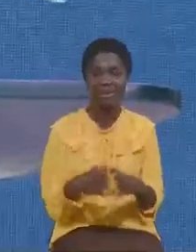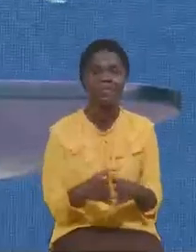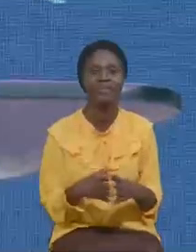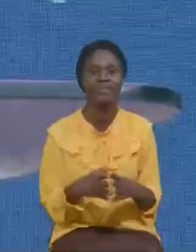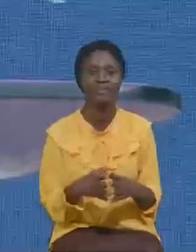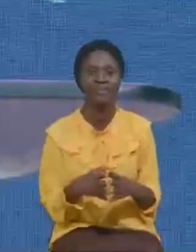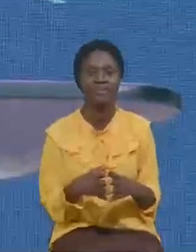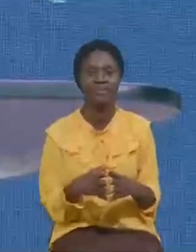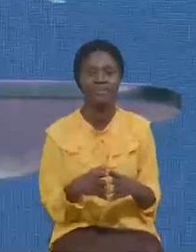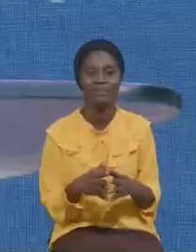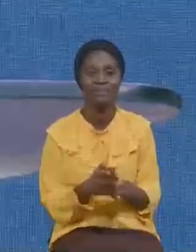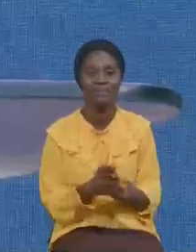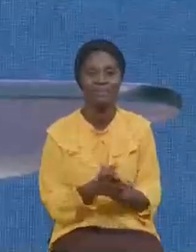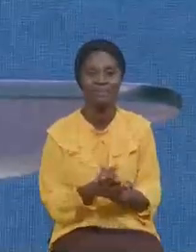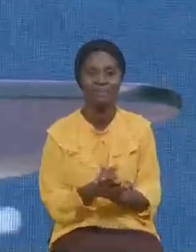royaume de Dieu.